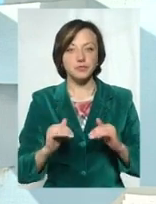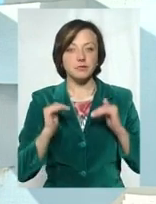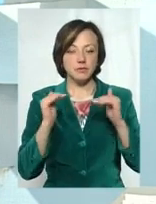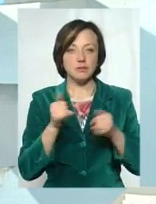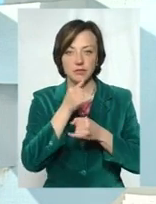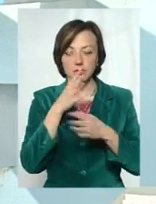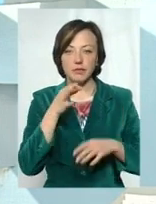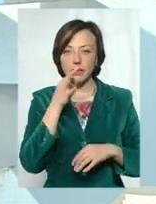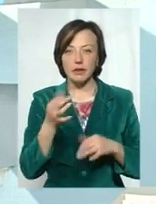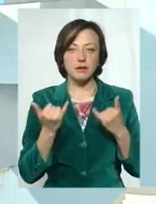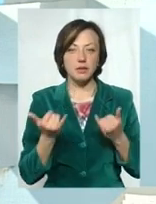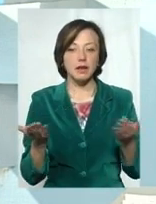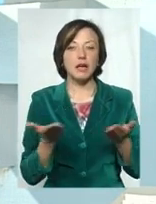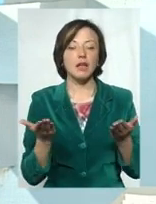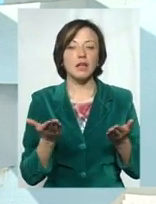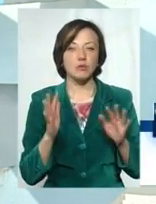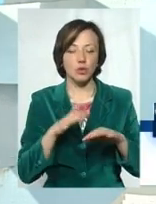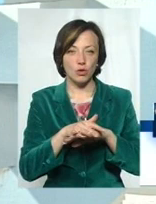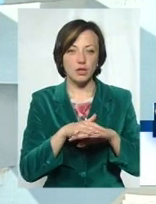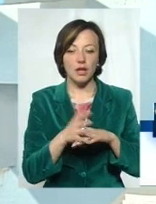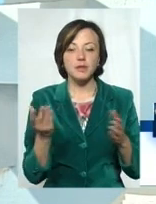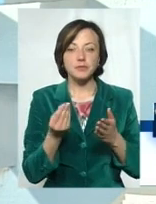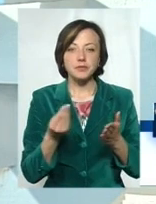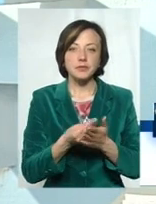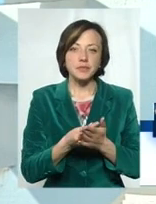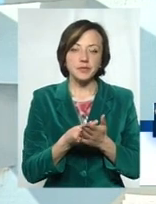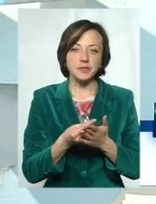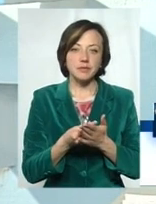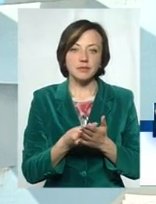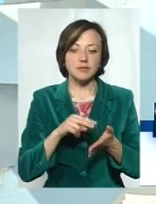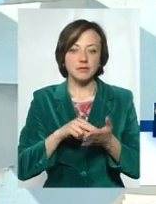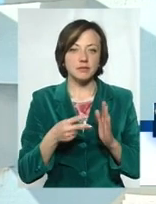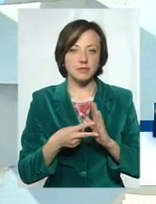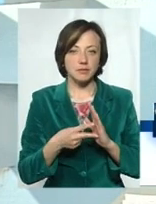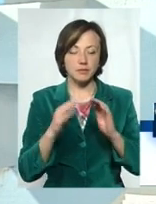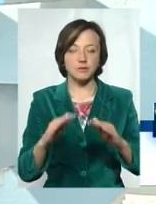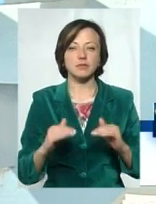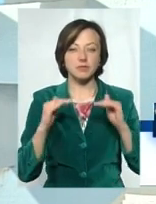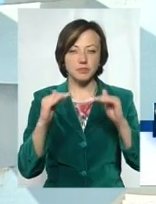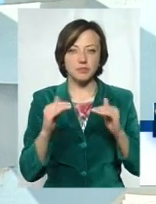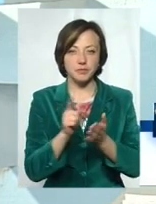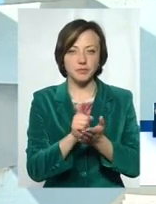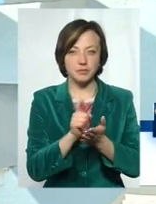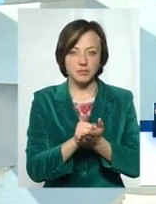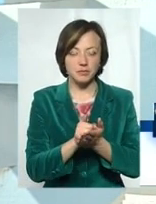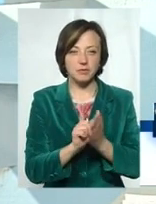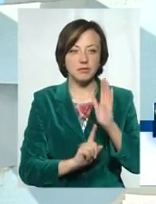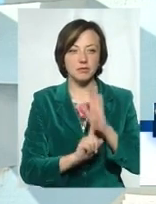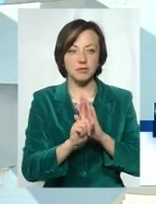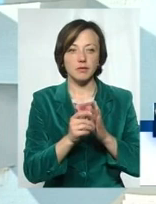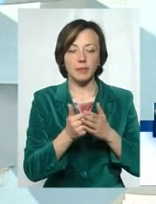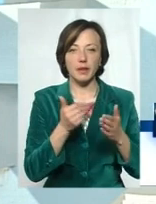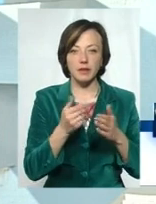не можемо сказати зараз, який це буде розрахунок і на яку суму, тому що заплановано підвищити пенсії, починаючи